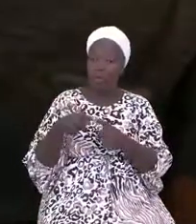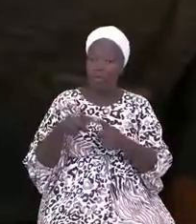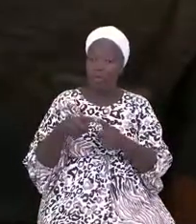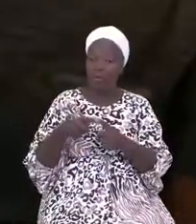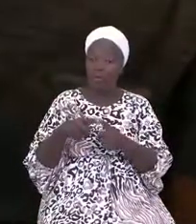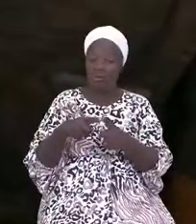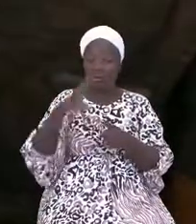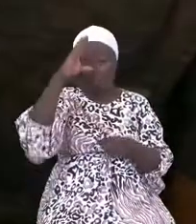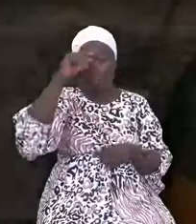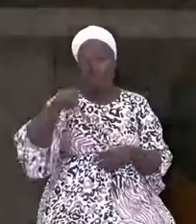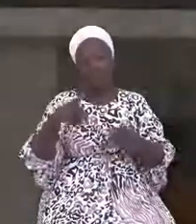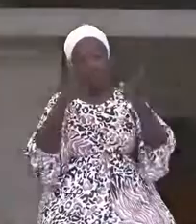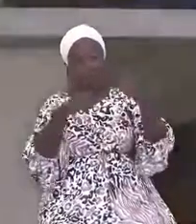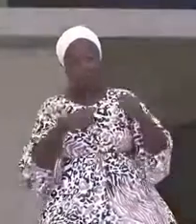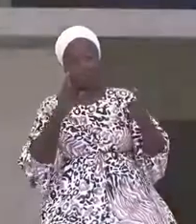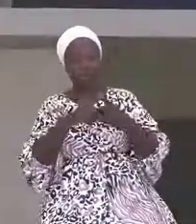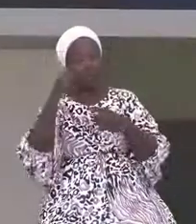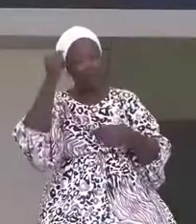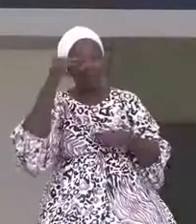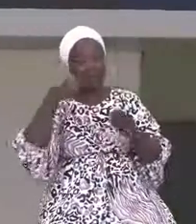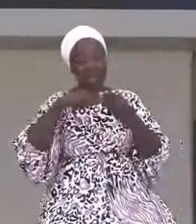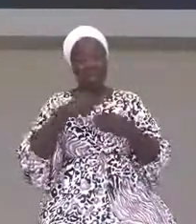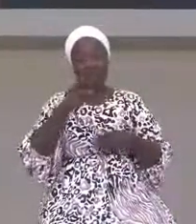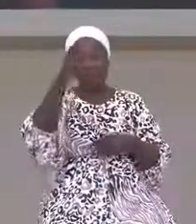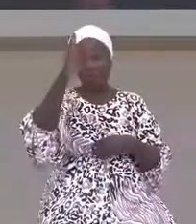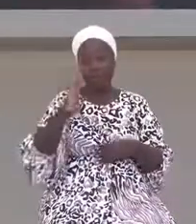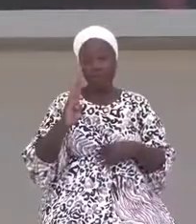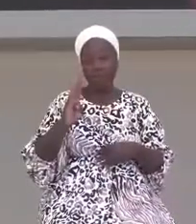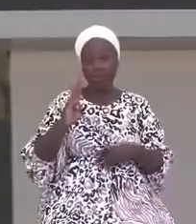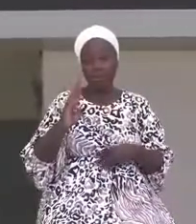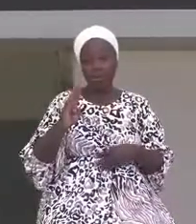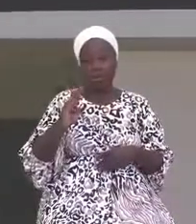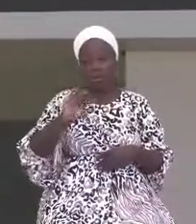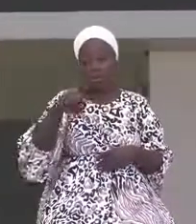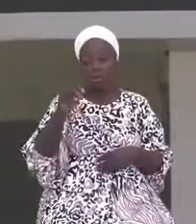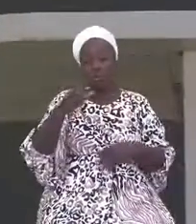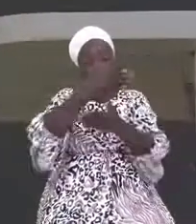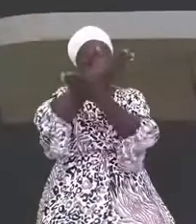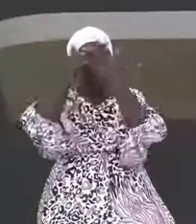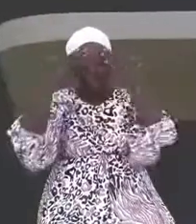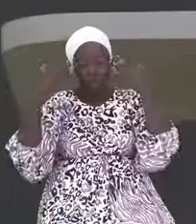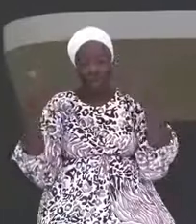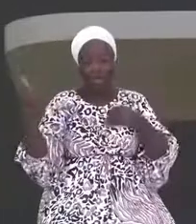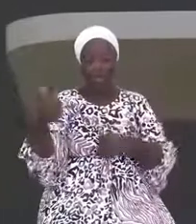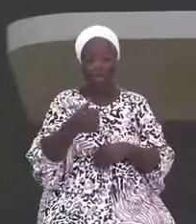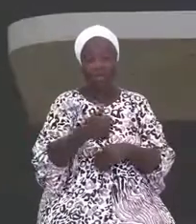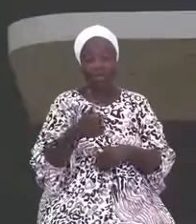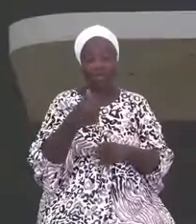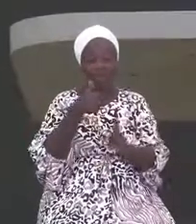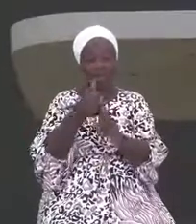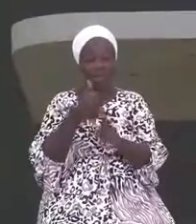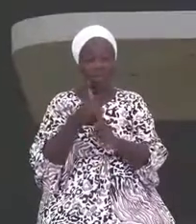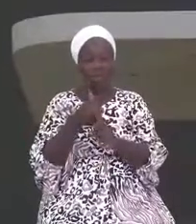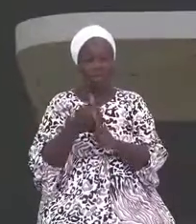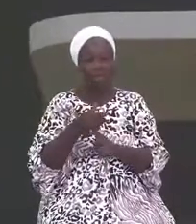et il a pensé à Dieu, il a oublié, il s'est oublié. Il y a des moments, des problèmes